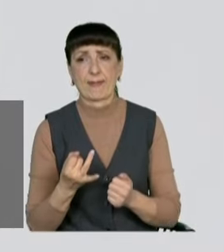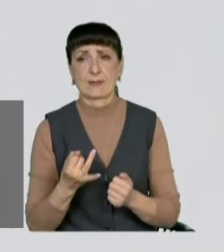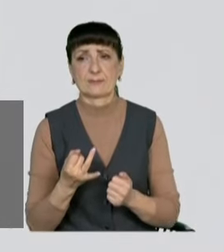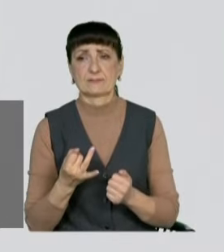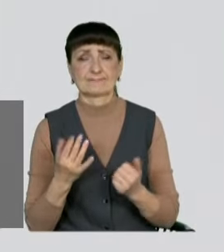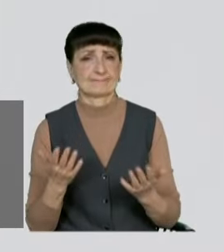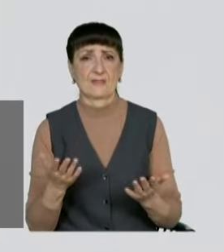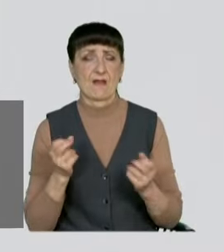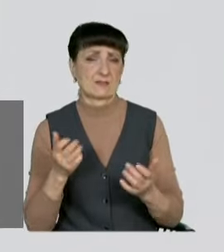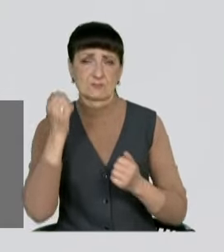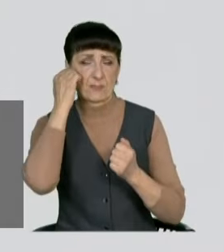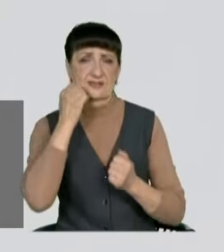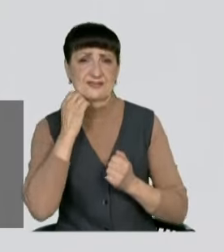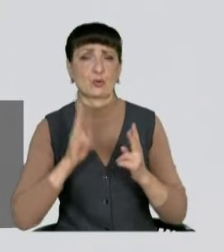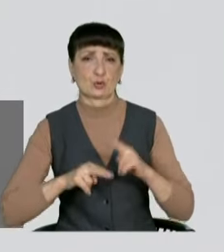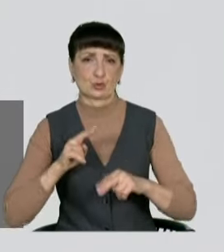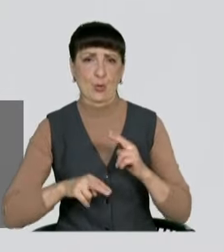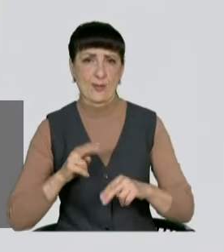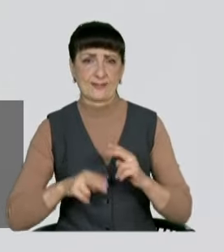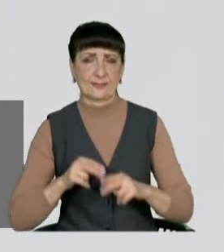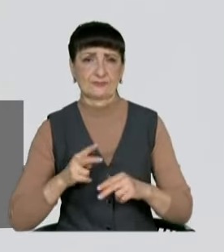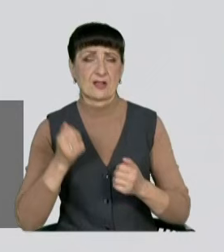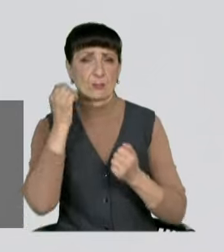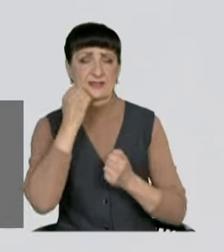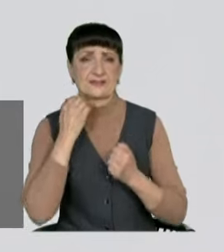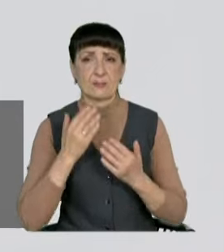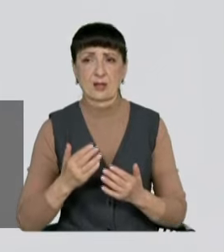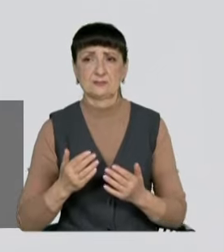как спасибо застройщикам, спасибо